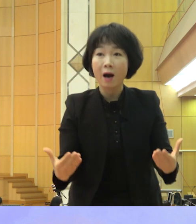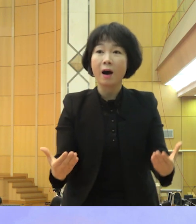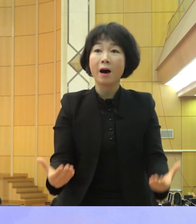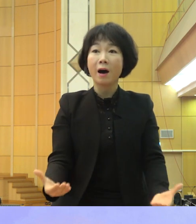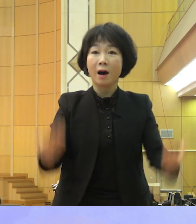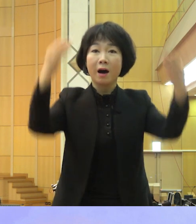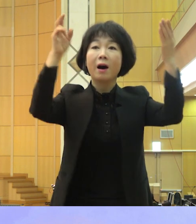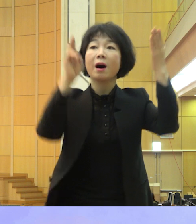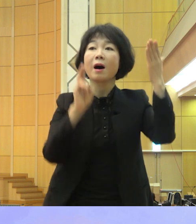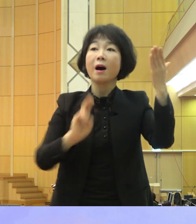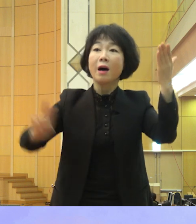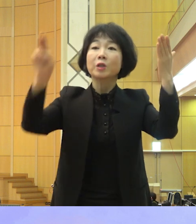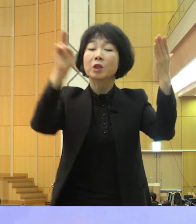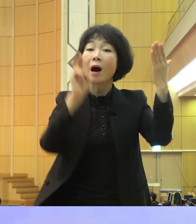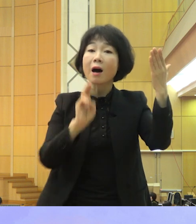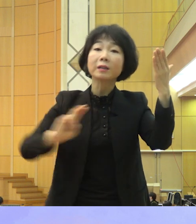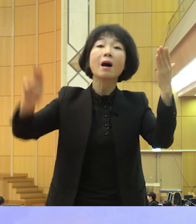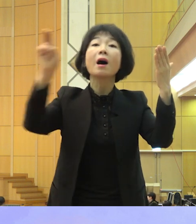할렐루야